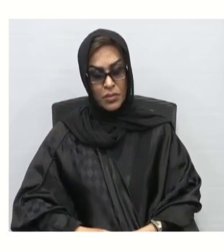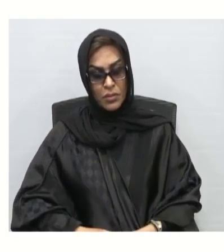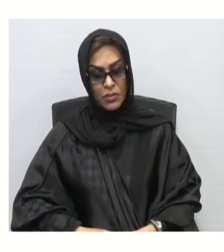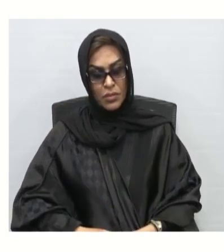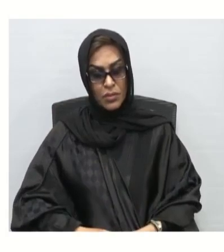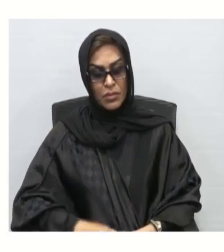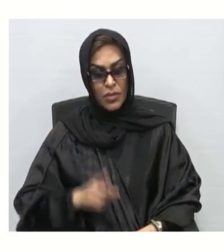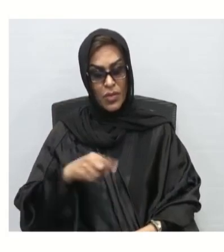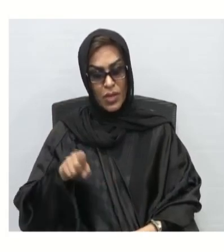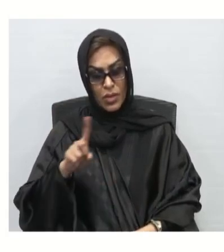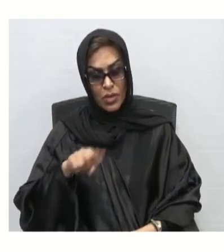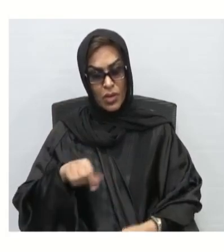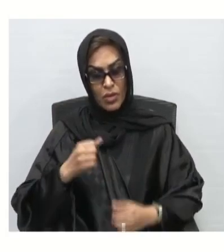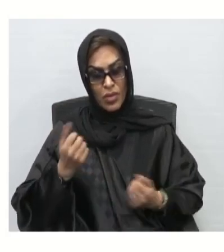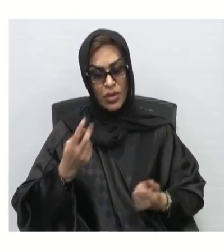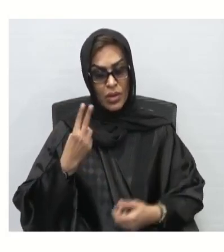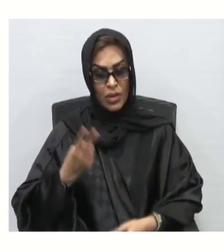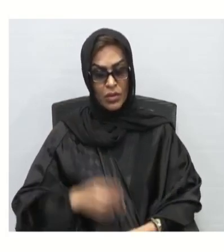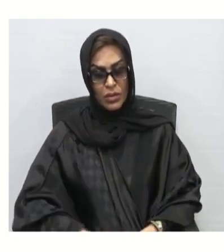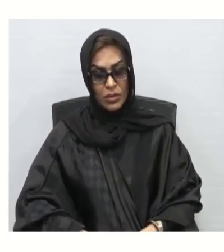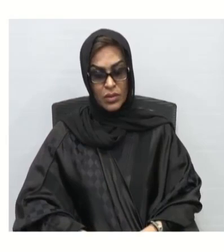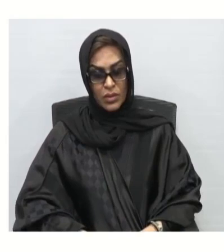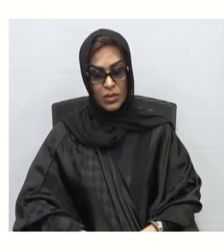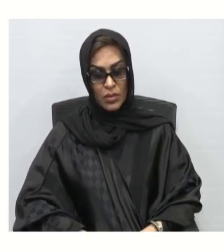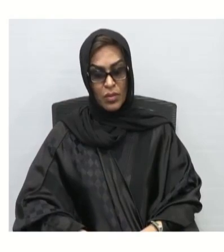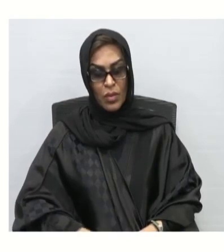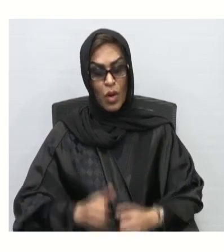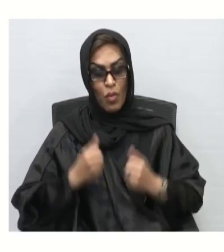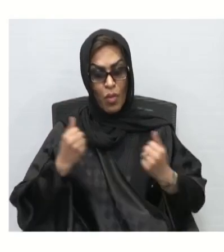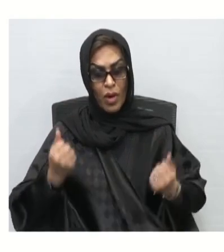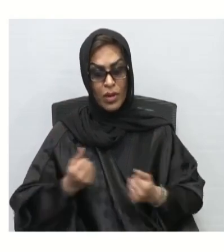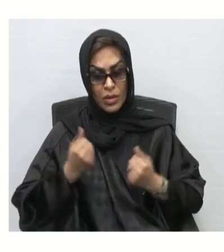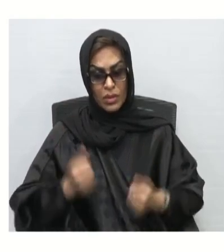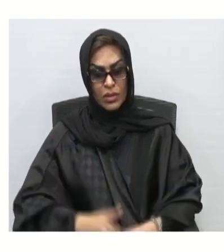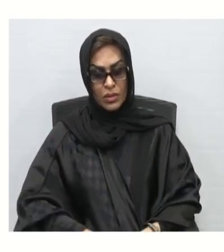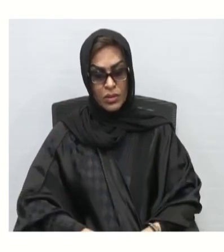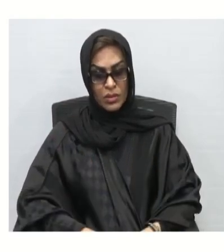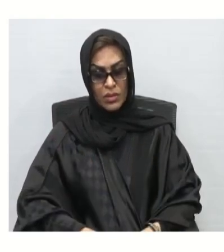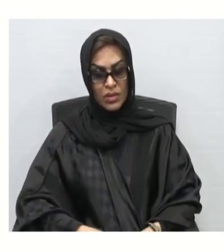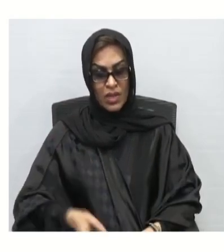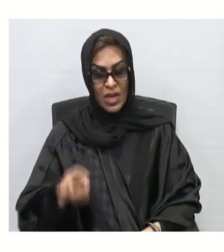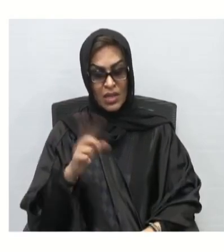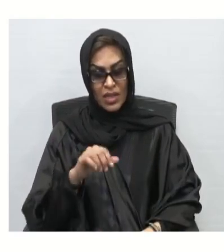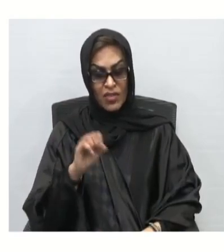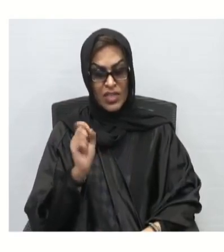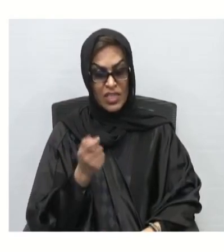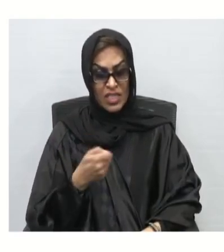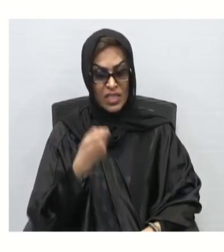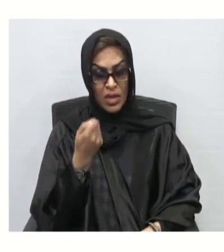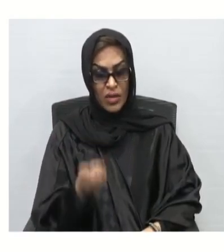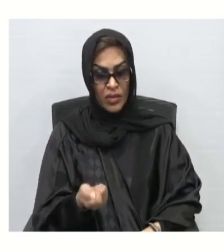الان سؤال رقم اثنين قيم الممارسات التاليه عاداتك في الصرف